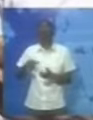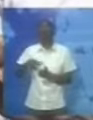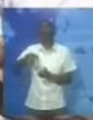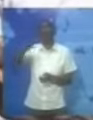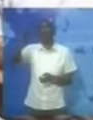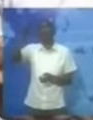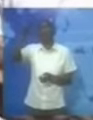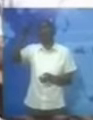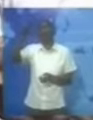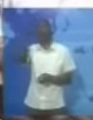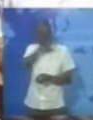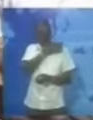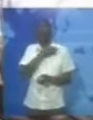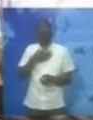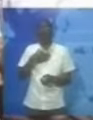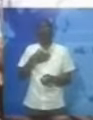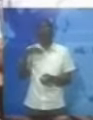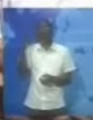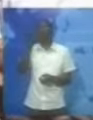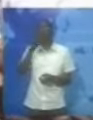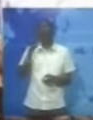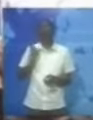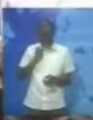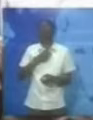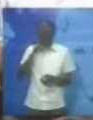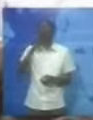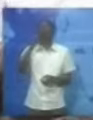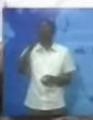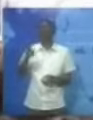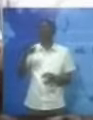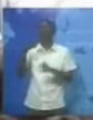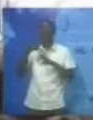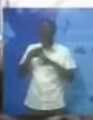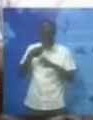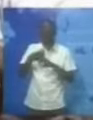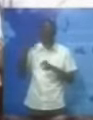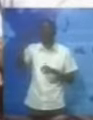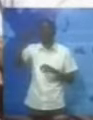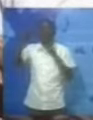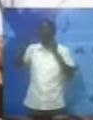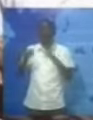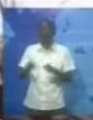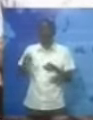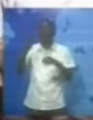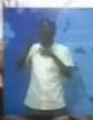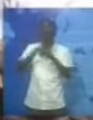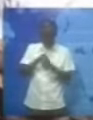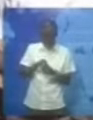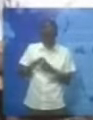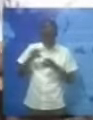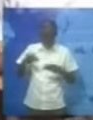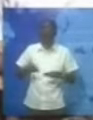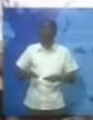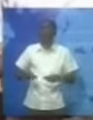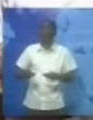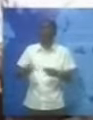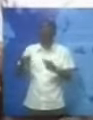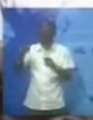mêmes taxes. Donc, nous sommes dans les difficultés pour pouvoir rentrer et résoudre le problème